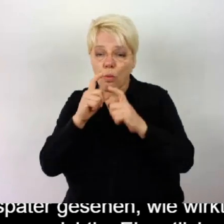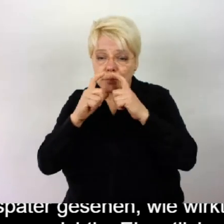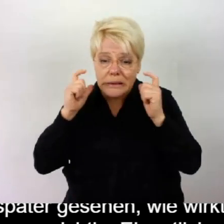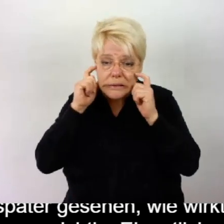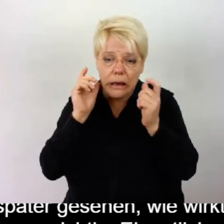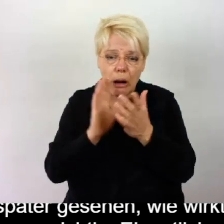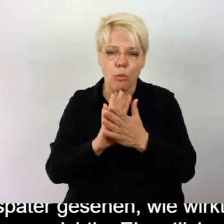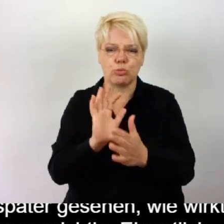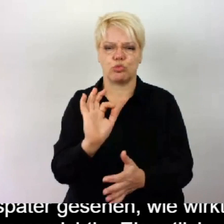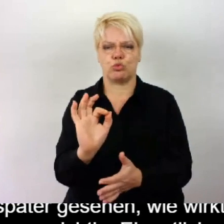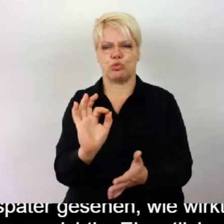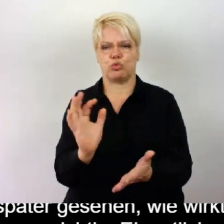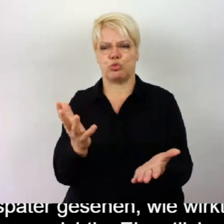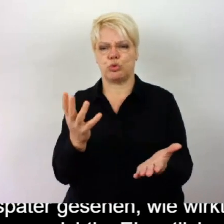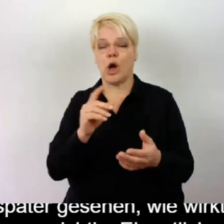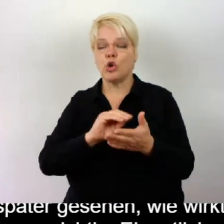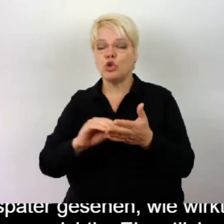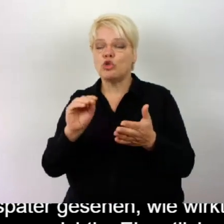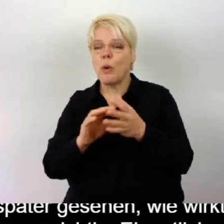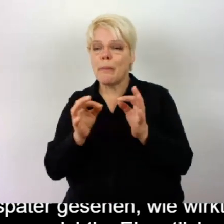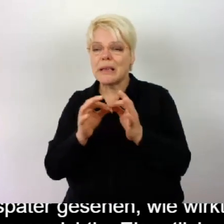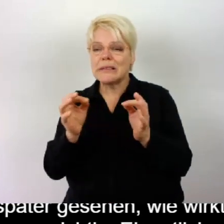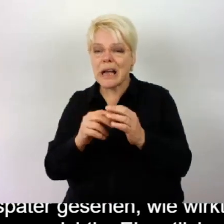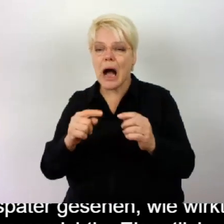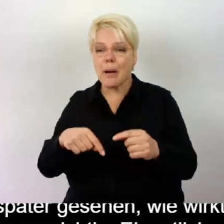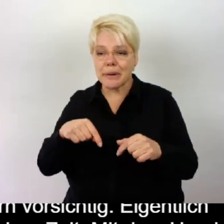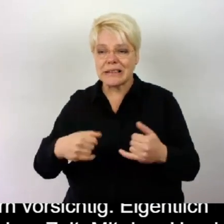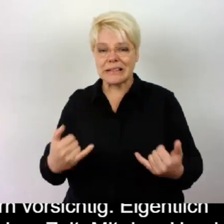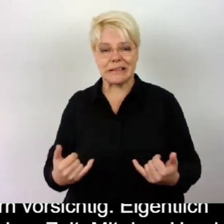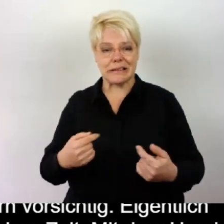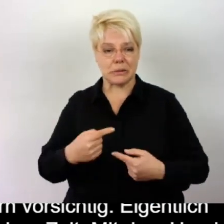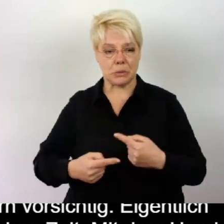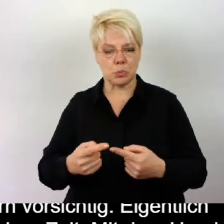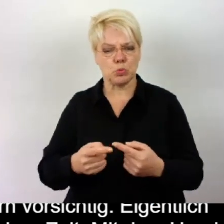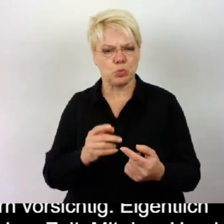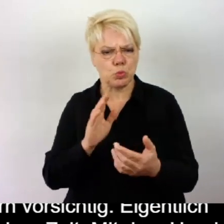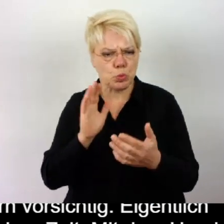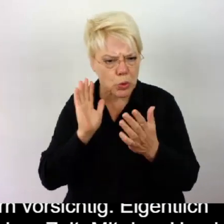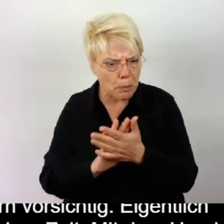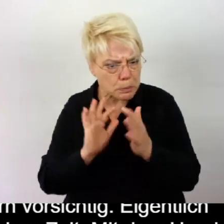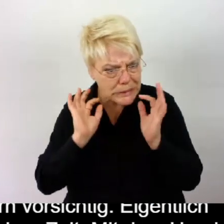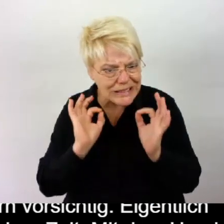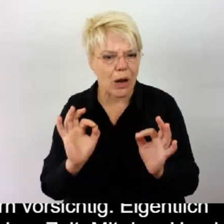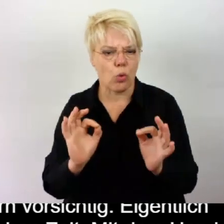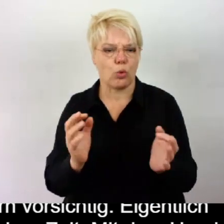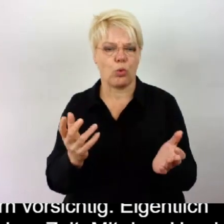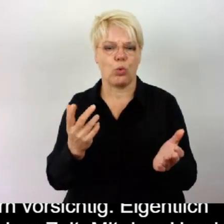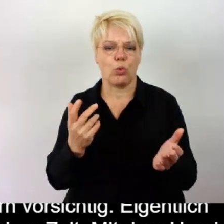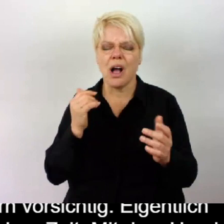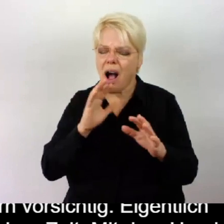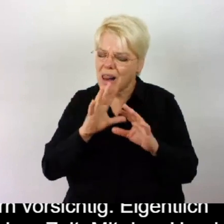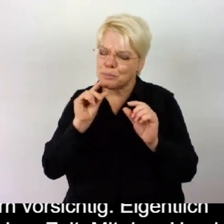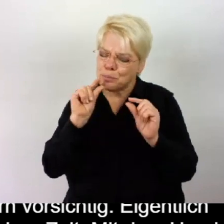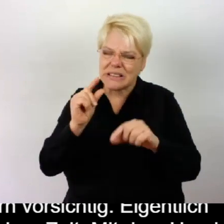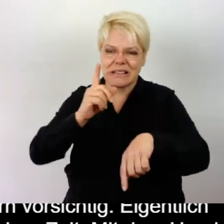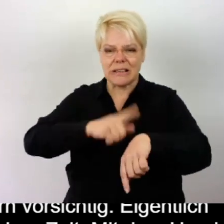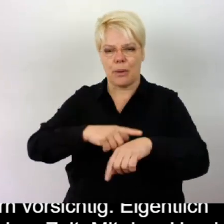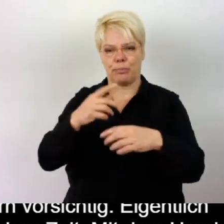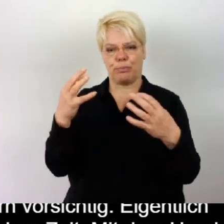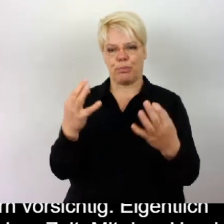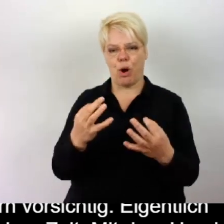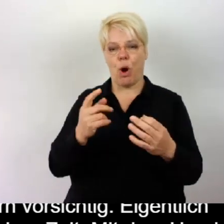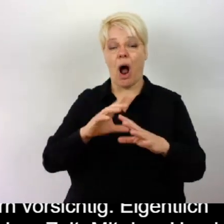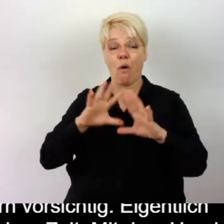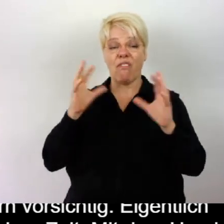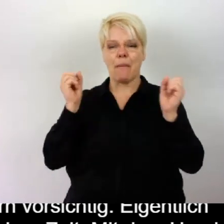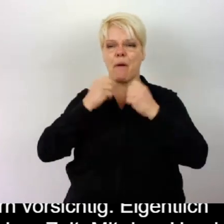Kirchwein, also solche größeren Veranstaltungen, die man kennt, Weinfeste. Manchmal ist es übrigens auch nicht die Zahl. Schauen Sie nur ein